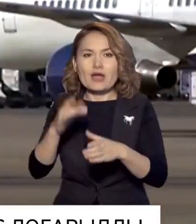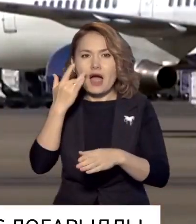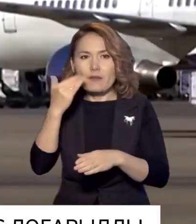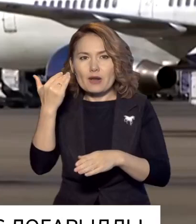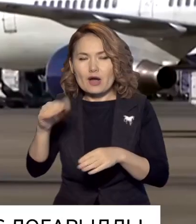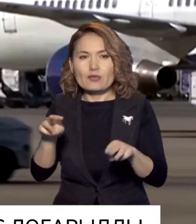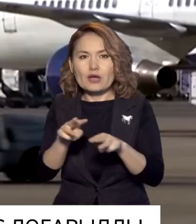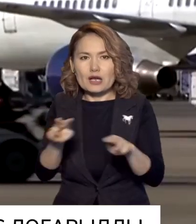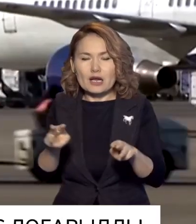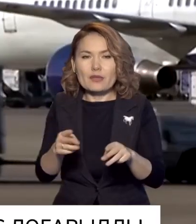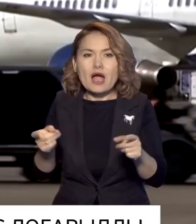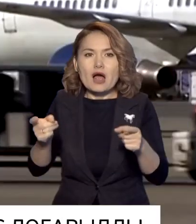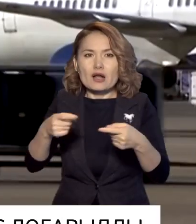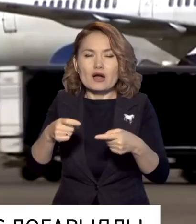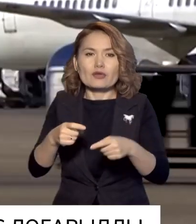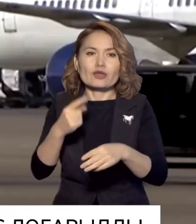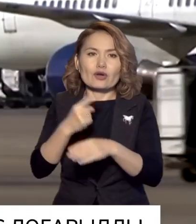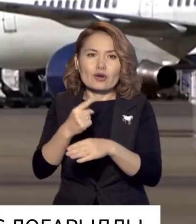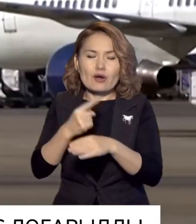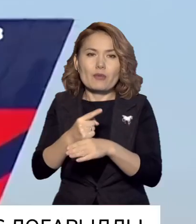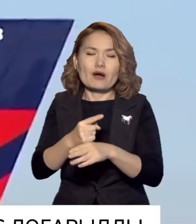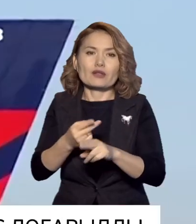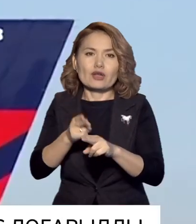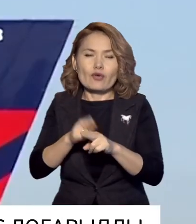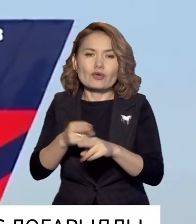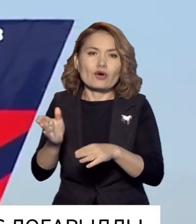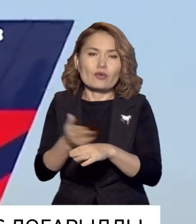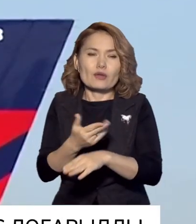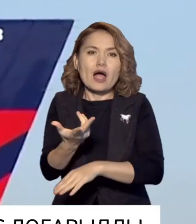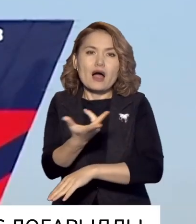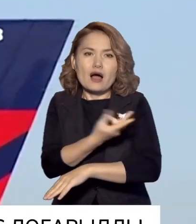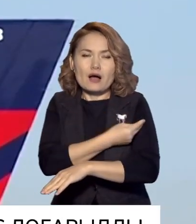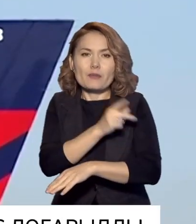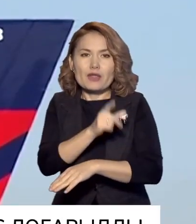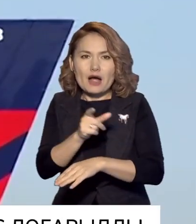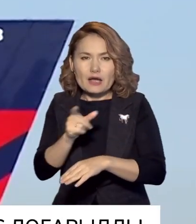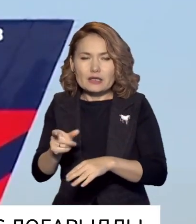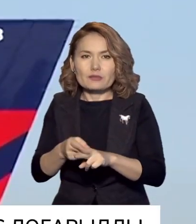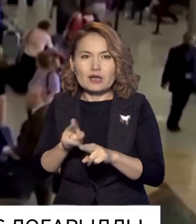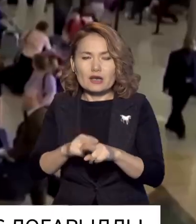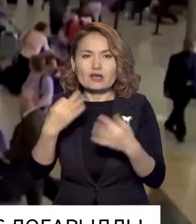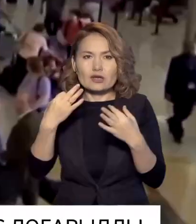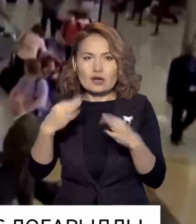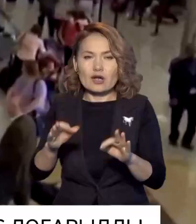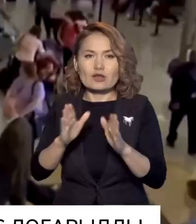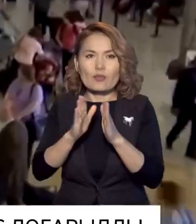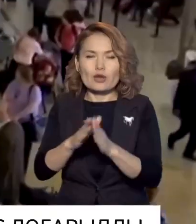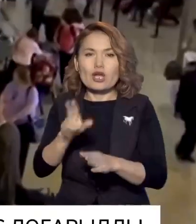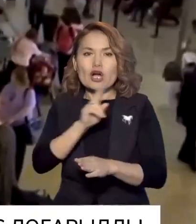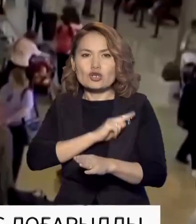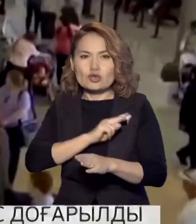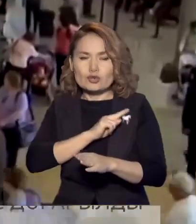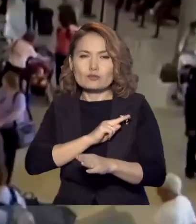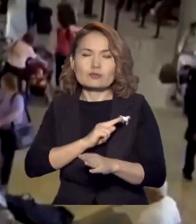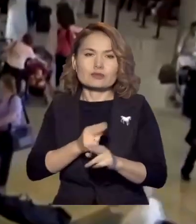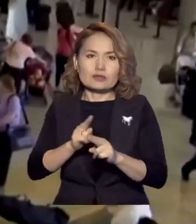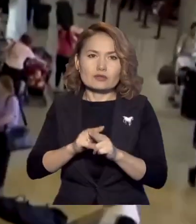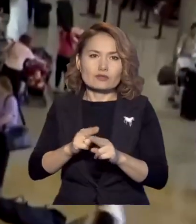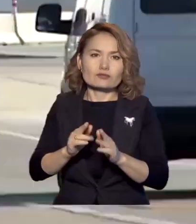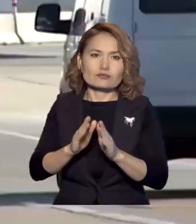Штаттар үкіметінен карантиндік шектеулерді толық вакциналанған адамдар үшін жеңілдетіп, әуежайларда жұмысын қалпына келтіруді сұрап